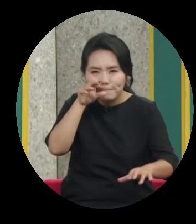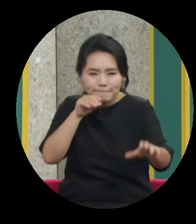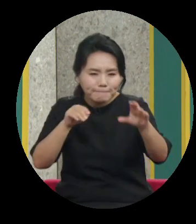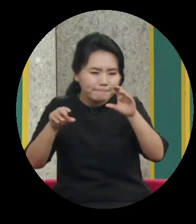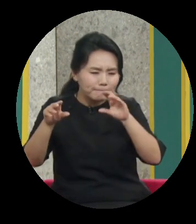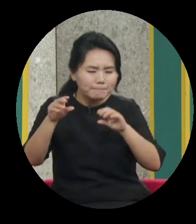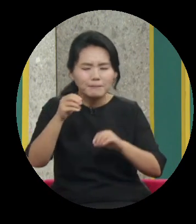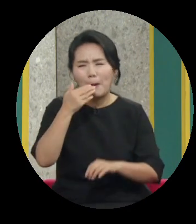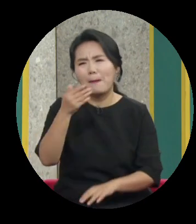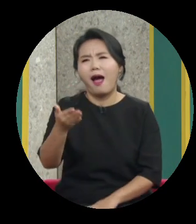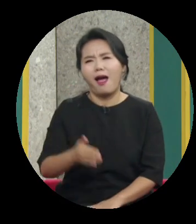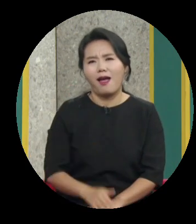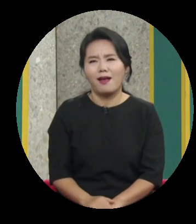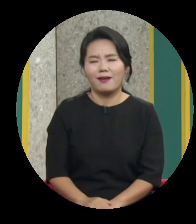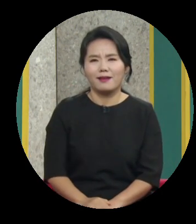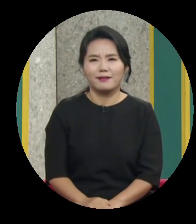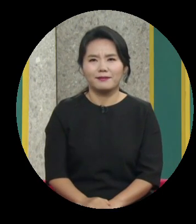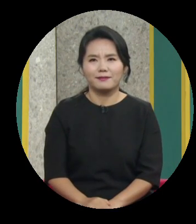이유입니다.